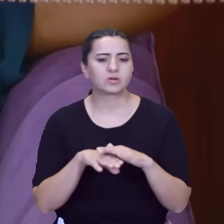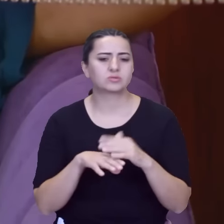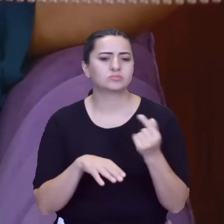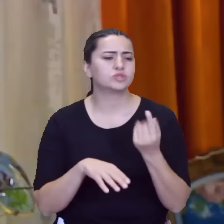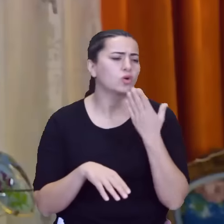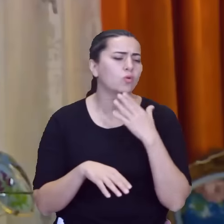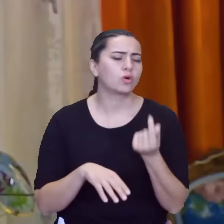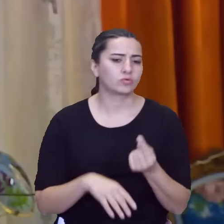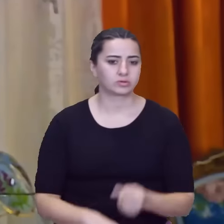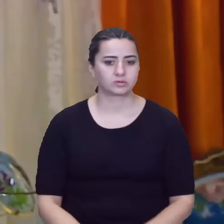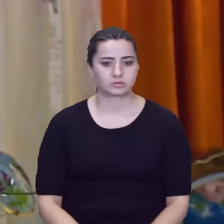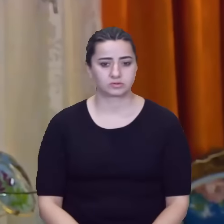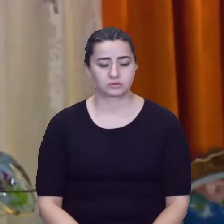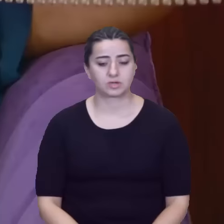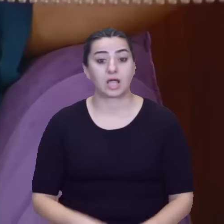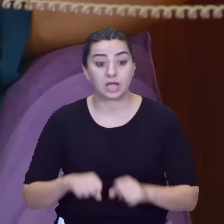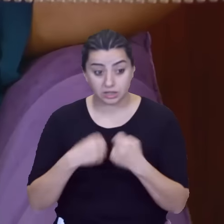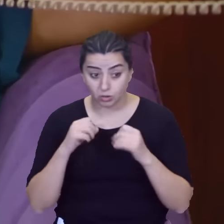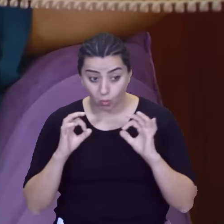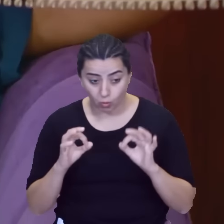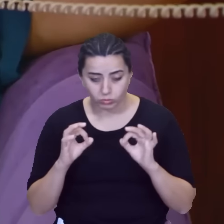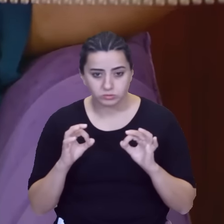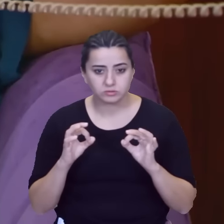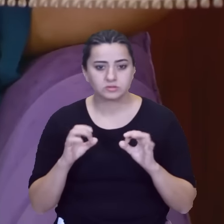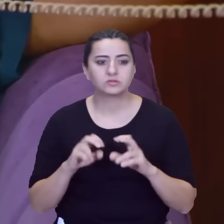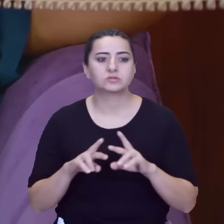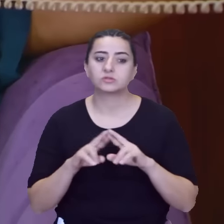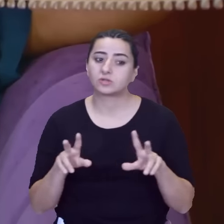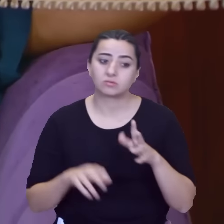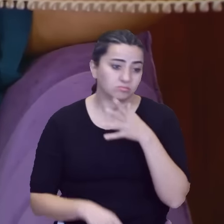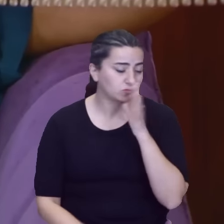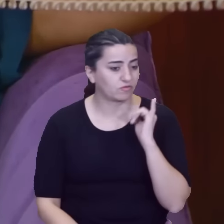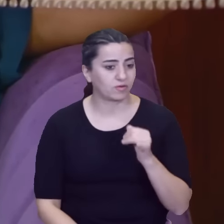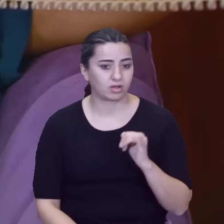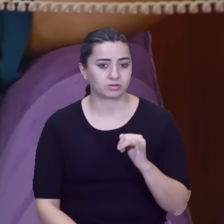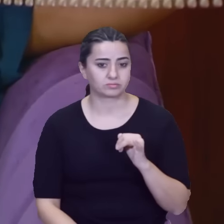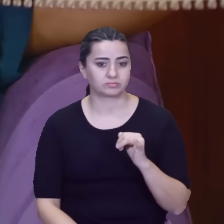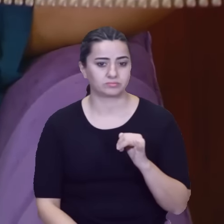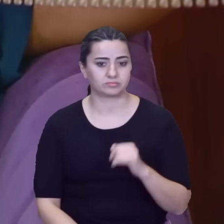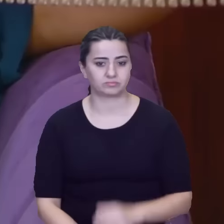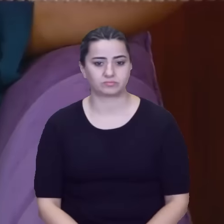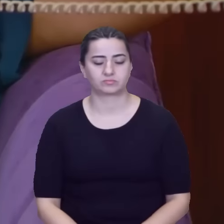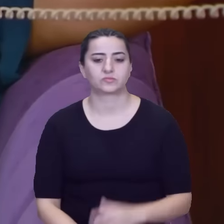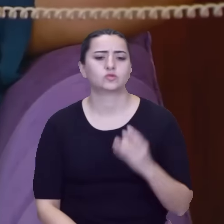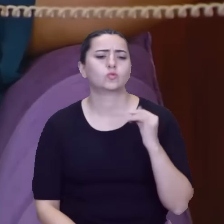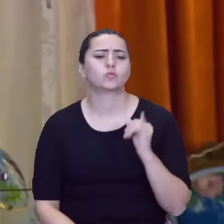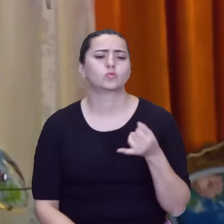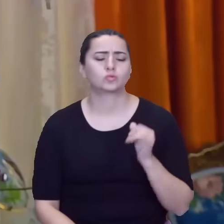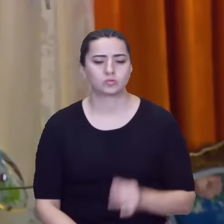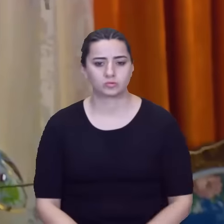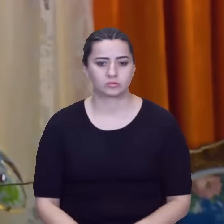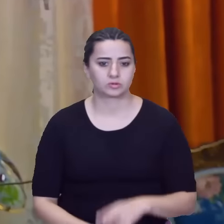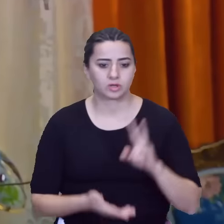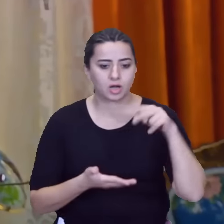ayağımı. Yani kırıyordum az kalsın. Çatlak belki de, bilmiyorum tam olarak yani. Bayağı kötü ya.